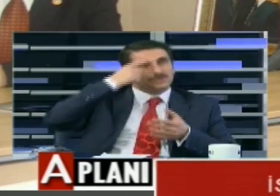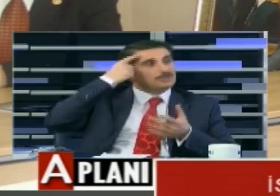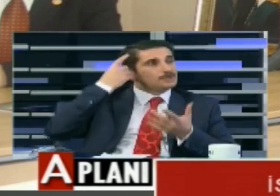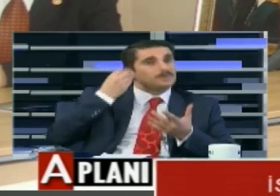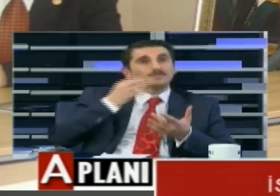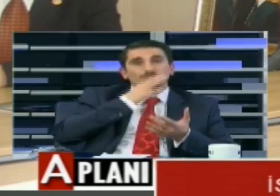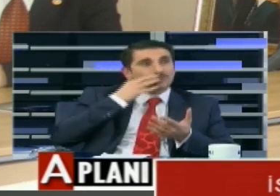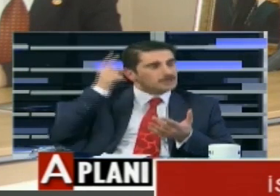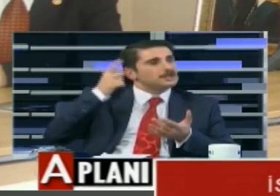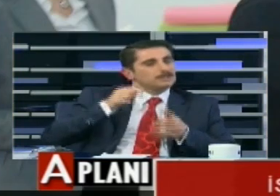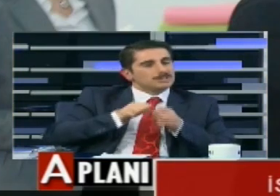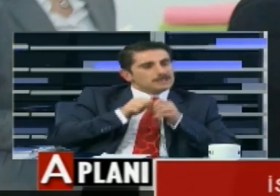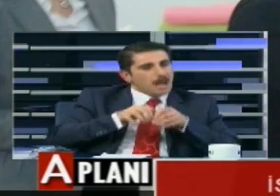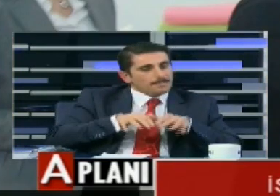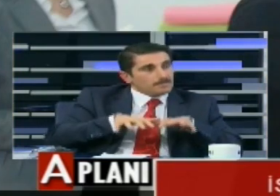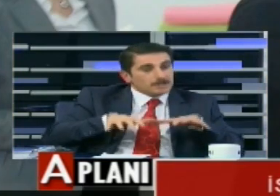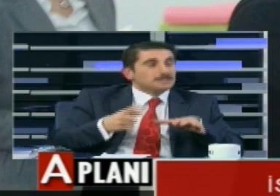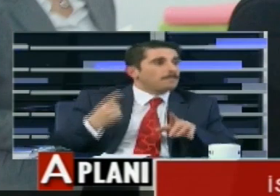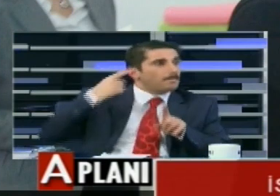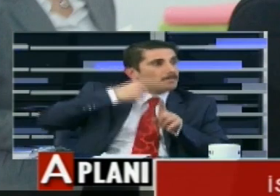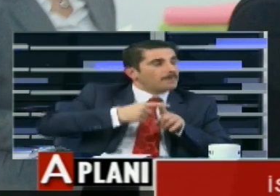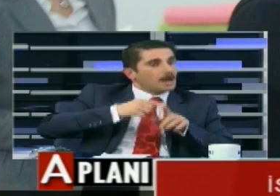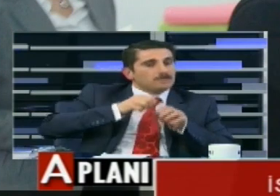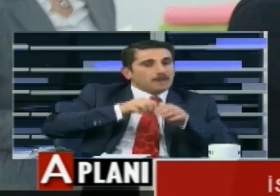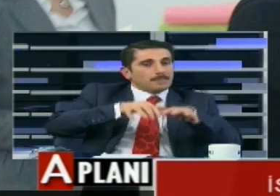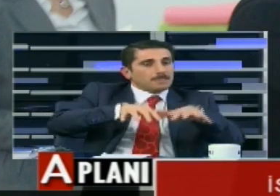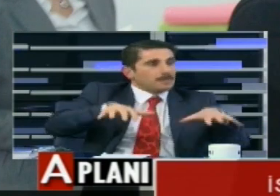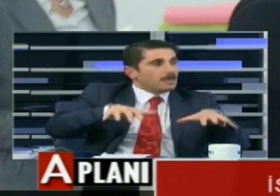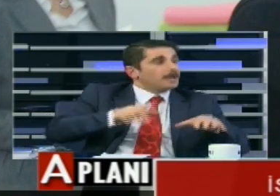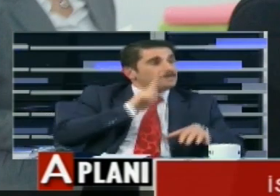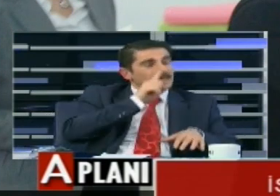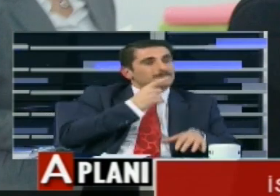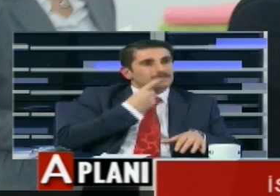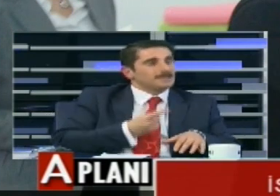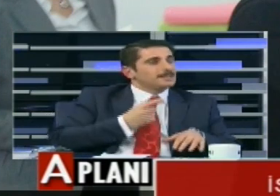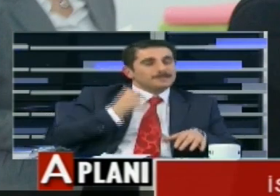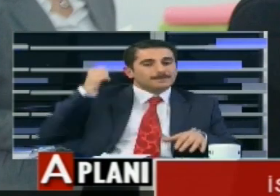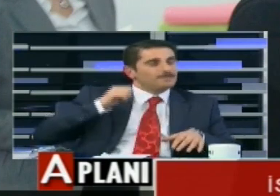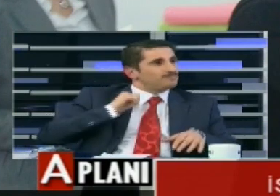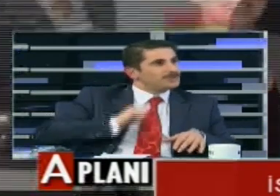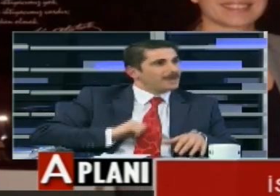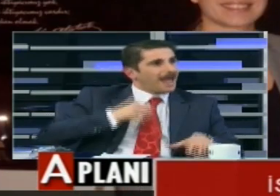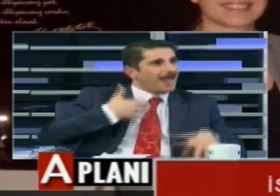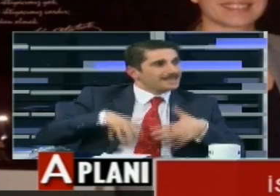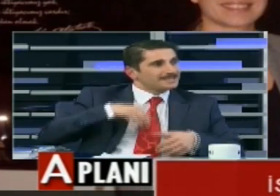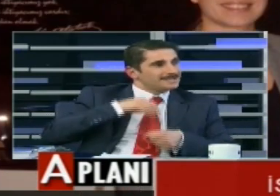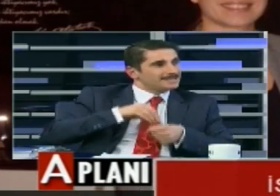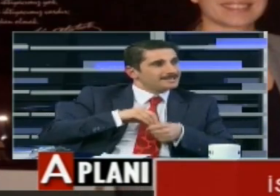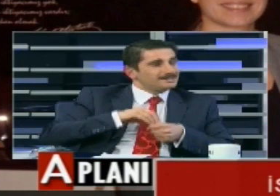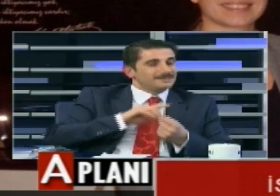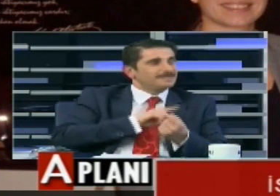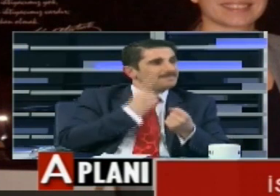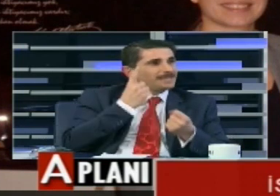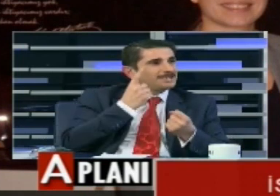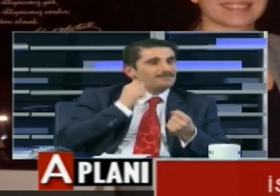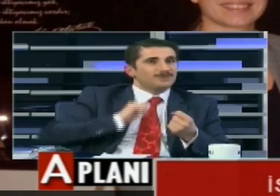çalışmalarımızı sürdürüyoruz. Onlardan da destek bekliyoruz. Bize çok büyük destekleri oldu zaten bakanlığımızın. Bu